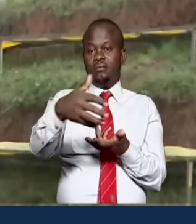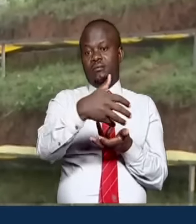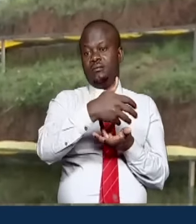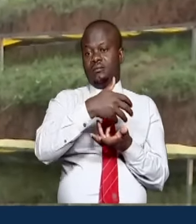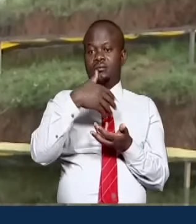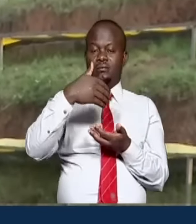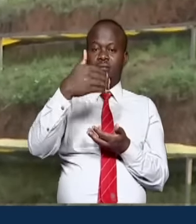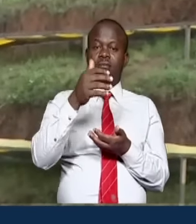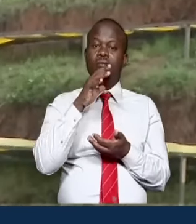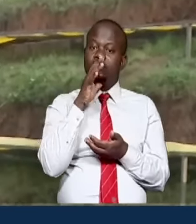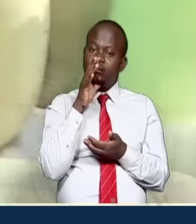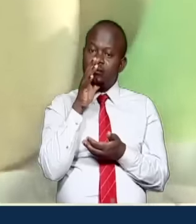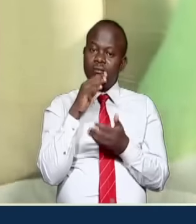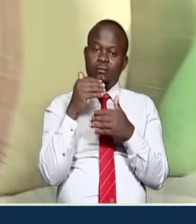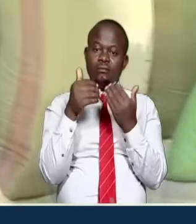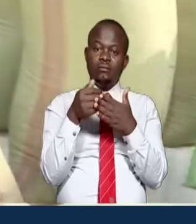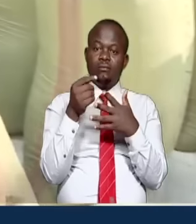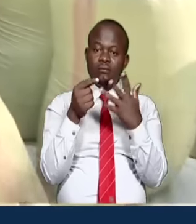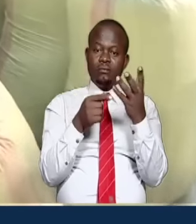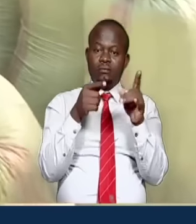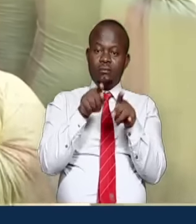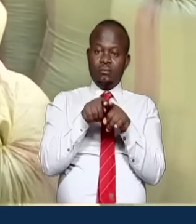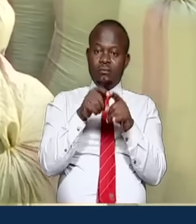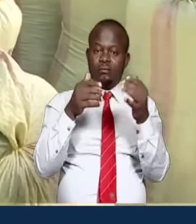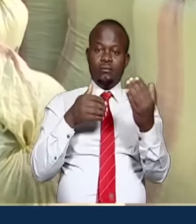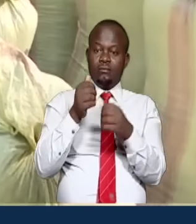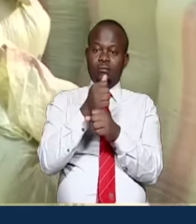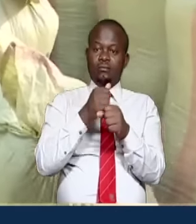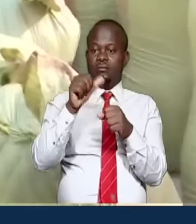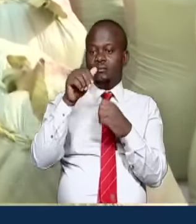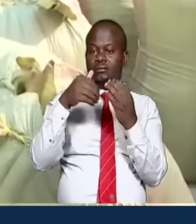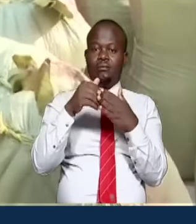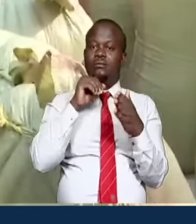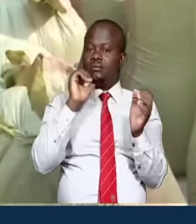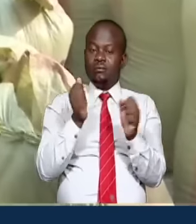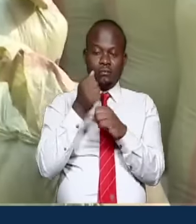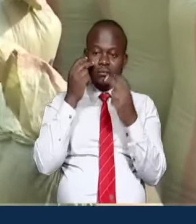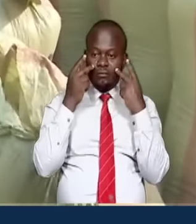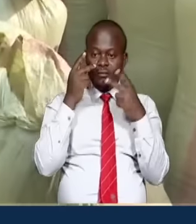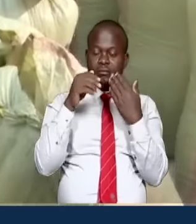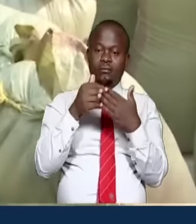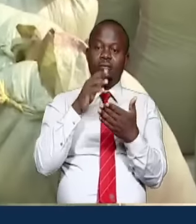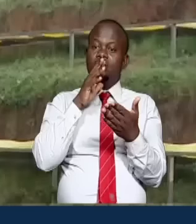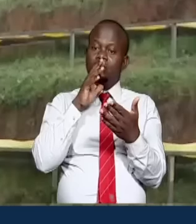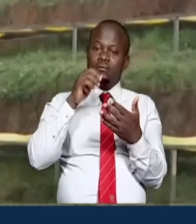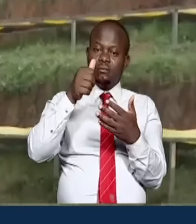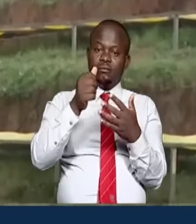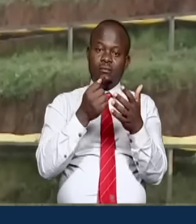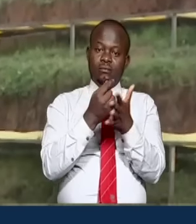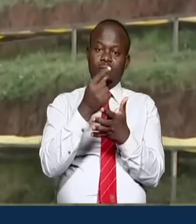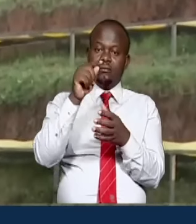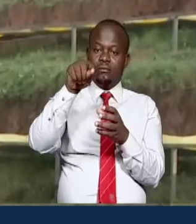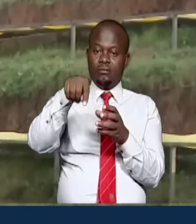igenda itinda, ugasanga n'ubungubu urabona ko turi kwakira ikawa. Ahandi hose nta gitumbo ushobora kuhabona. Uko gutinda kwera bituma